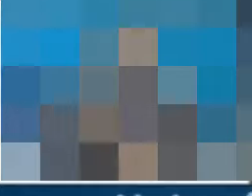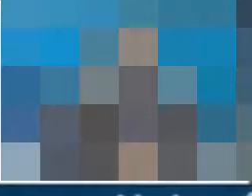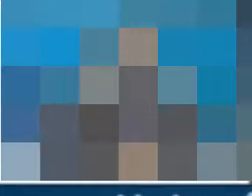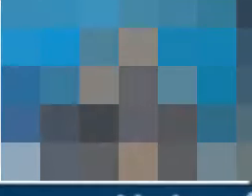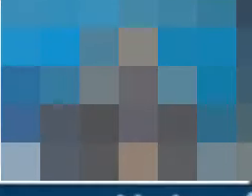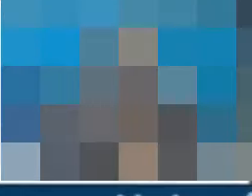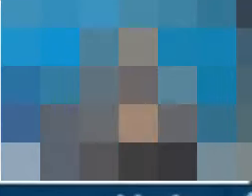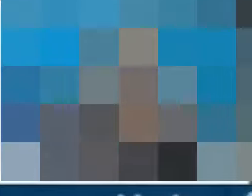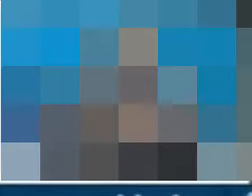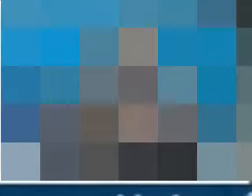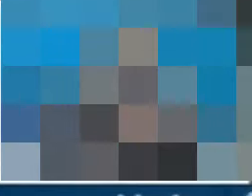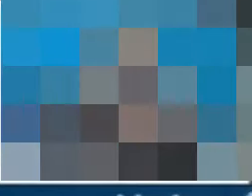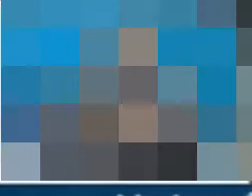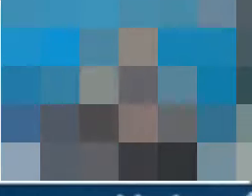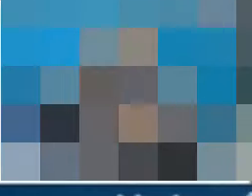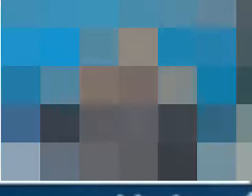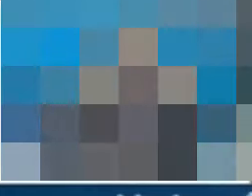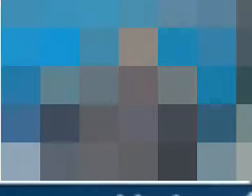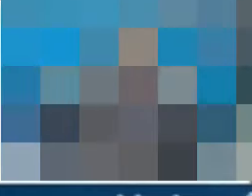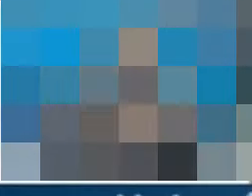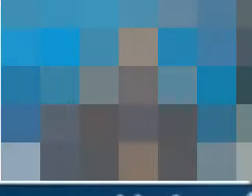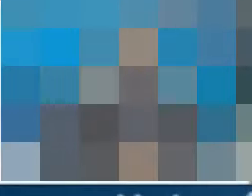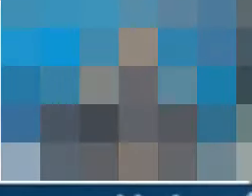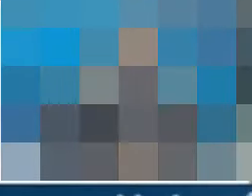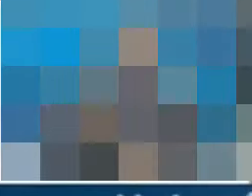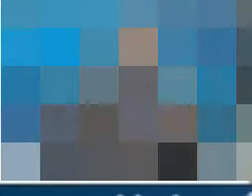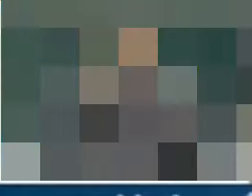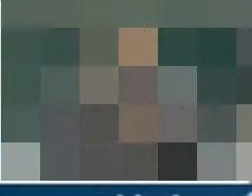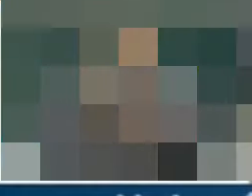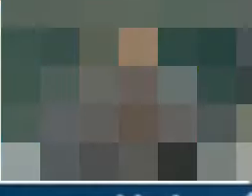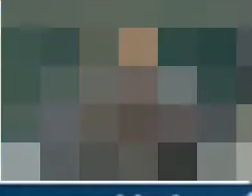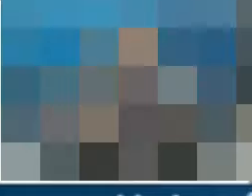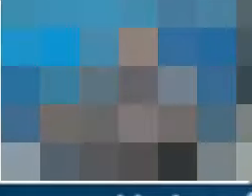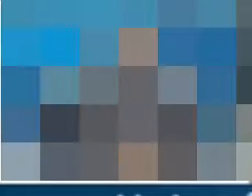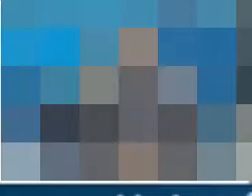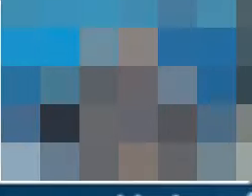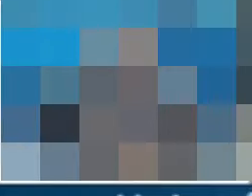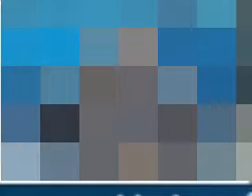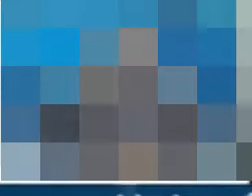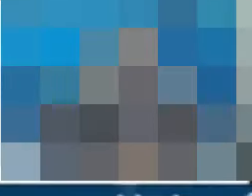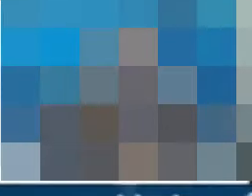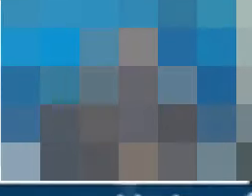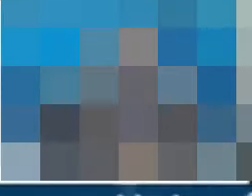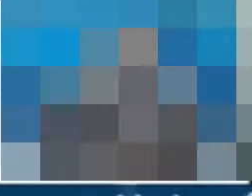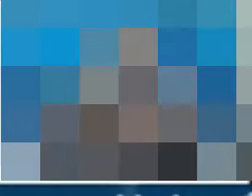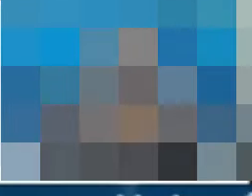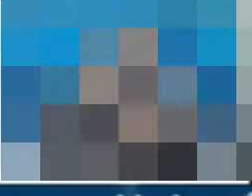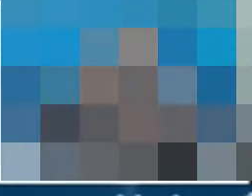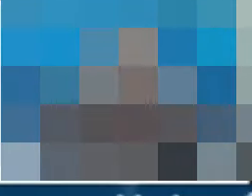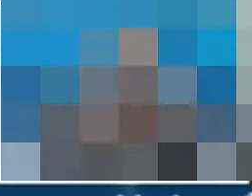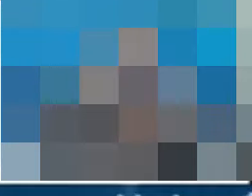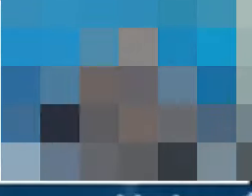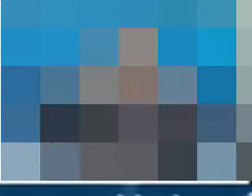12 فلسطينيا على الاقل واصيب اكثر من 40 غالبيتهم من الاطفال والنساء جراء قصف قوات